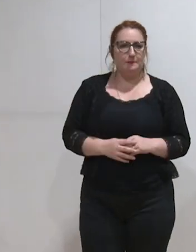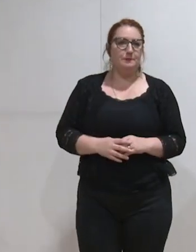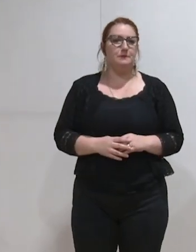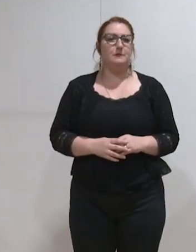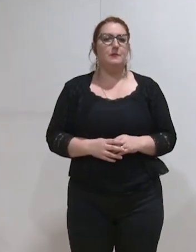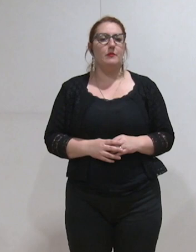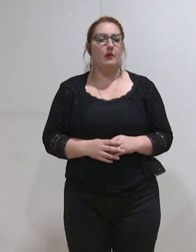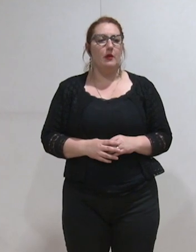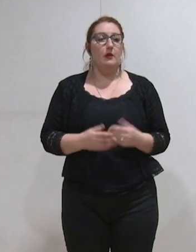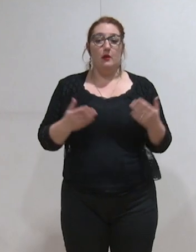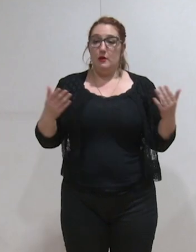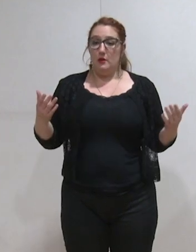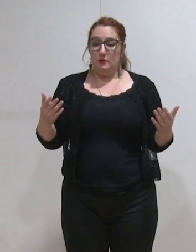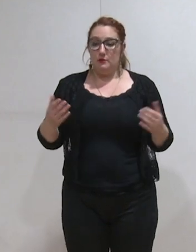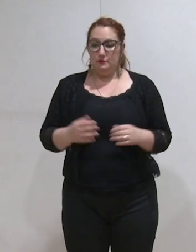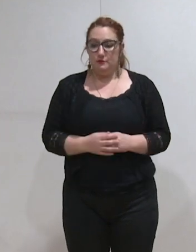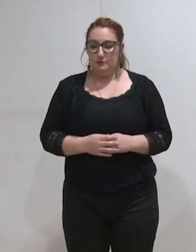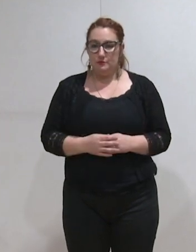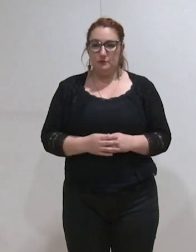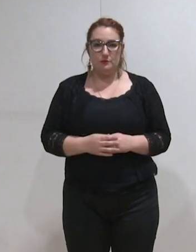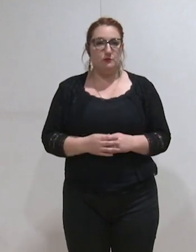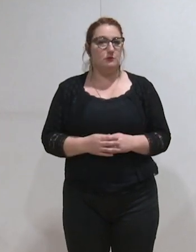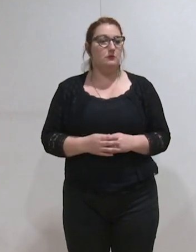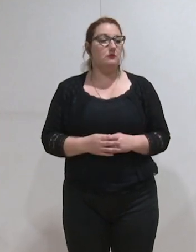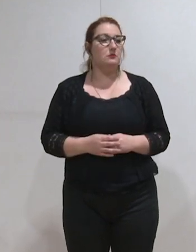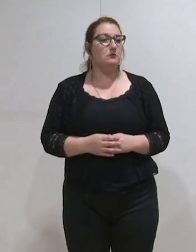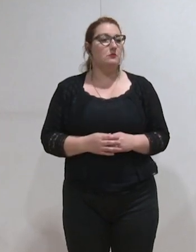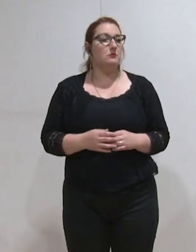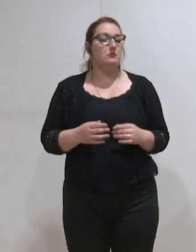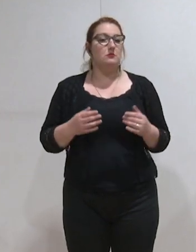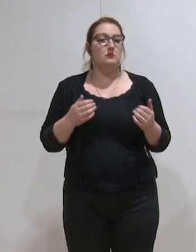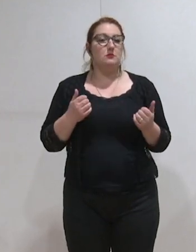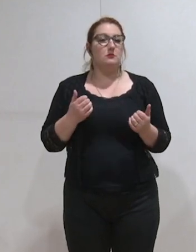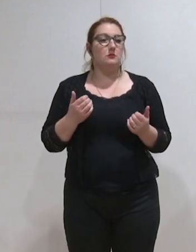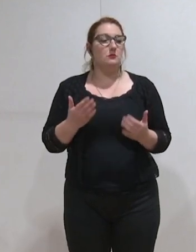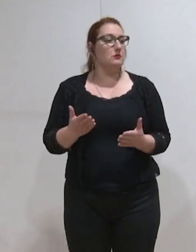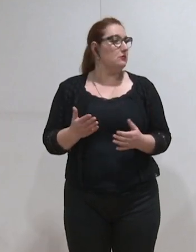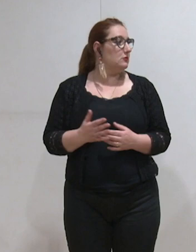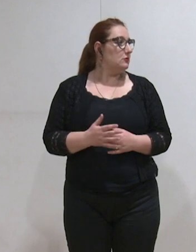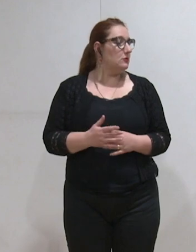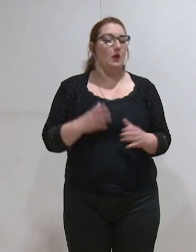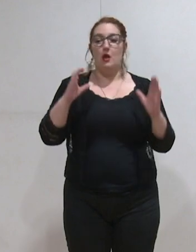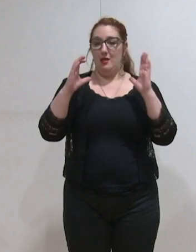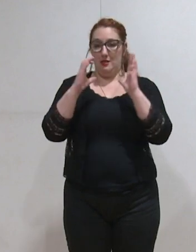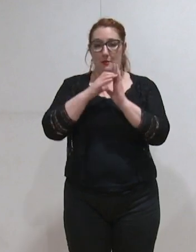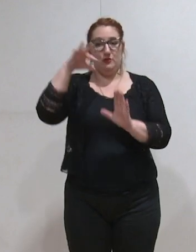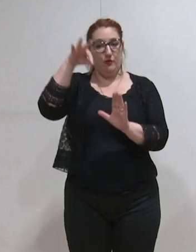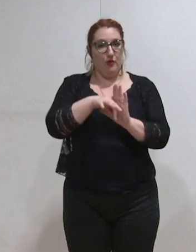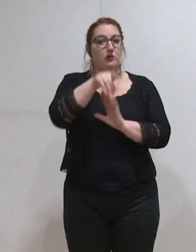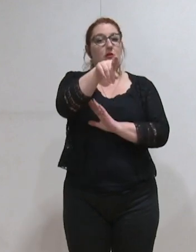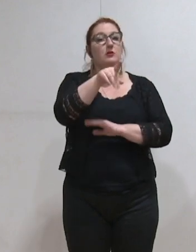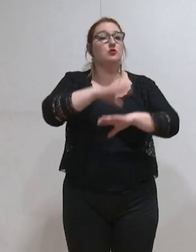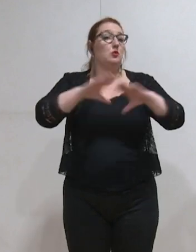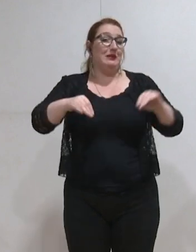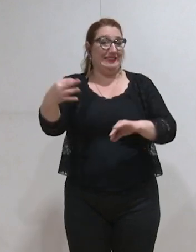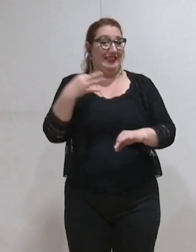bien alors je mets donc je mets la délibération au voix et vous me ditrez le vous